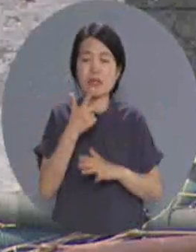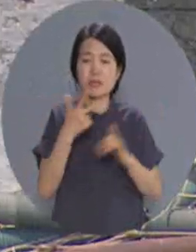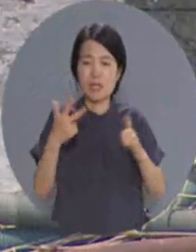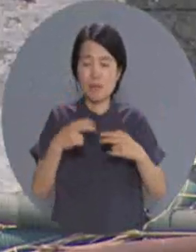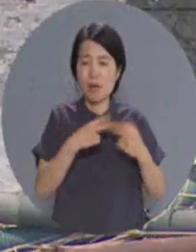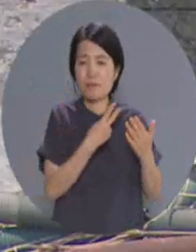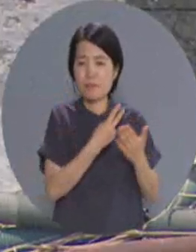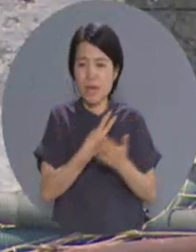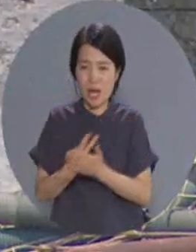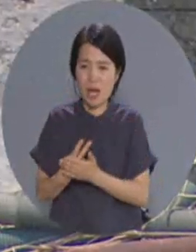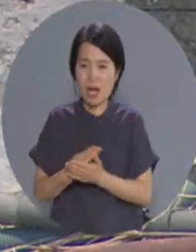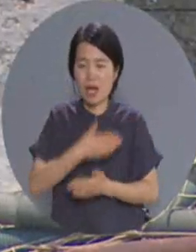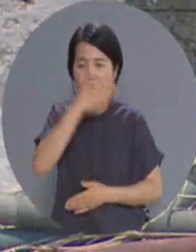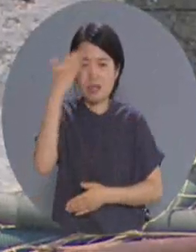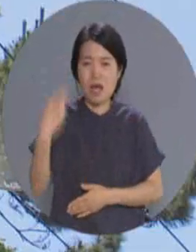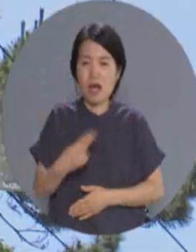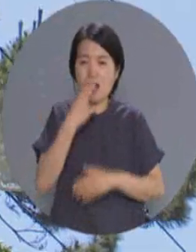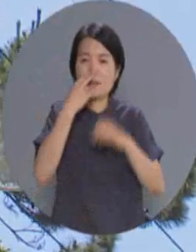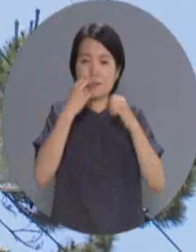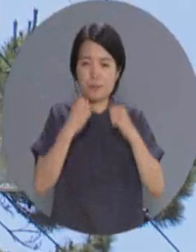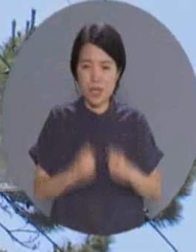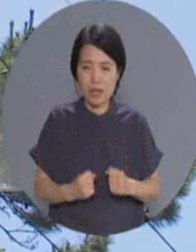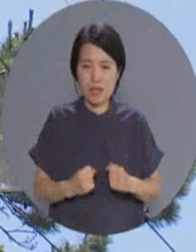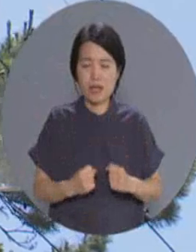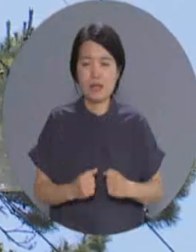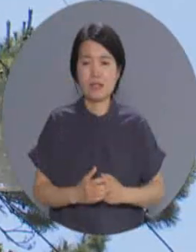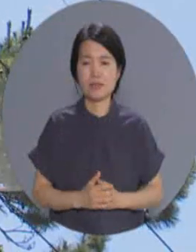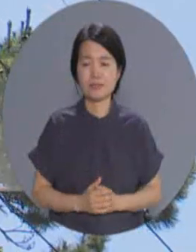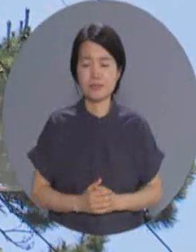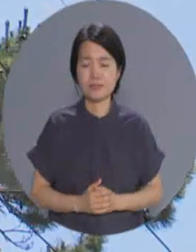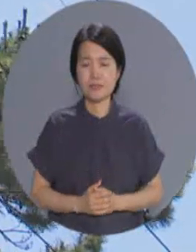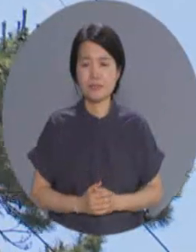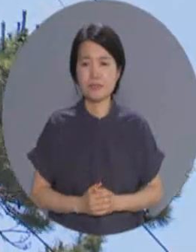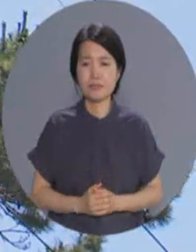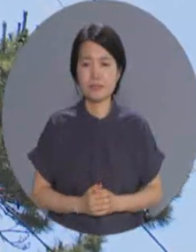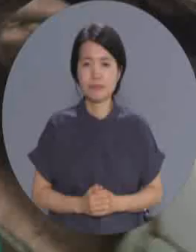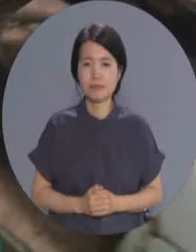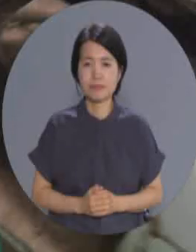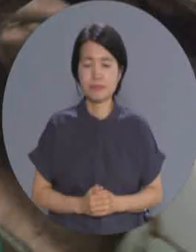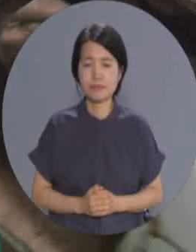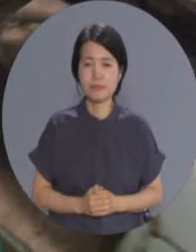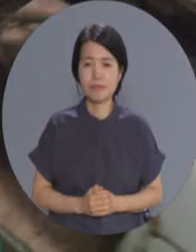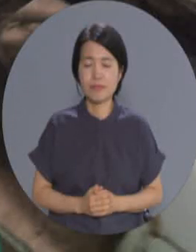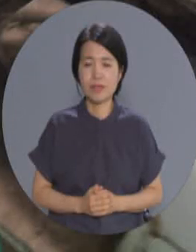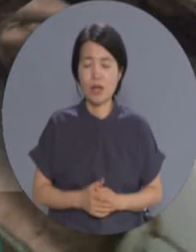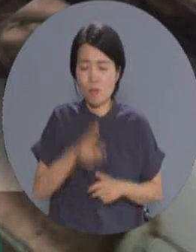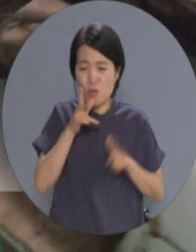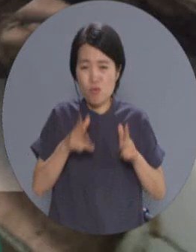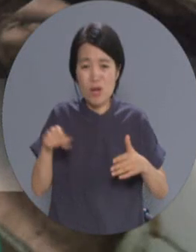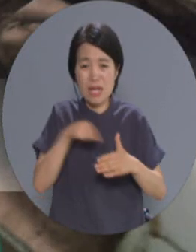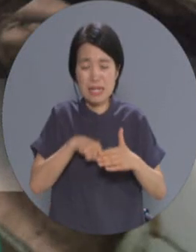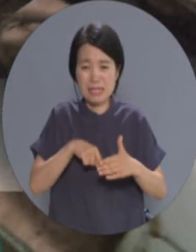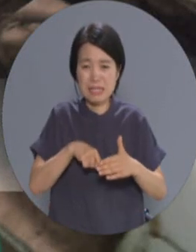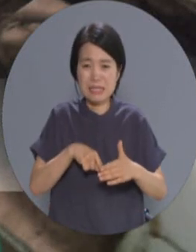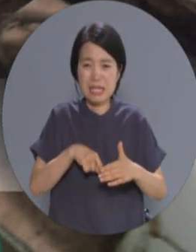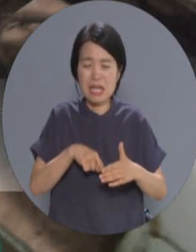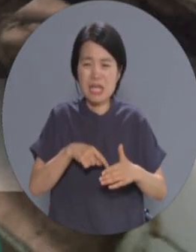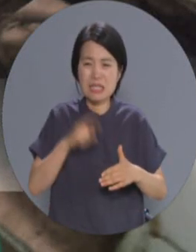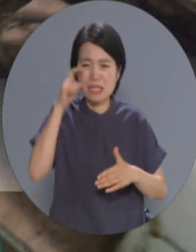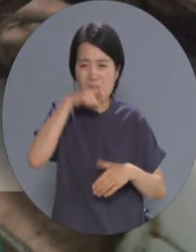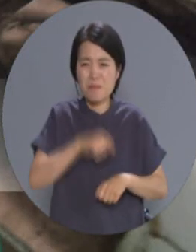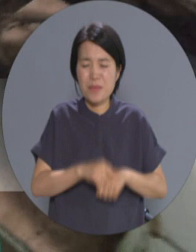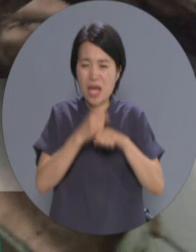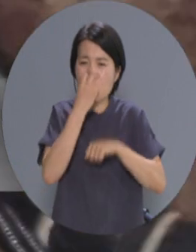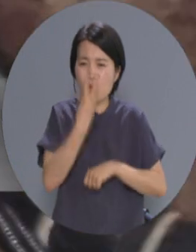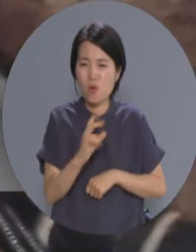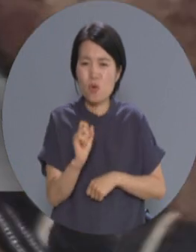7명이 병원으로 옮겨졌는데 다행히 생명에는 지장이 없는 것으로 알려졌습니다. 정화시설 내부에 쌓여있던 하수 찌꺼기에서